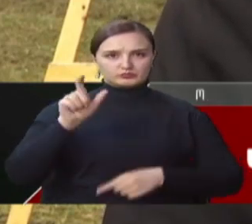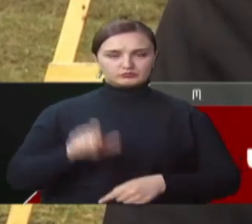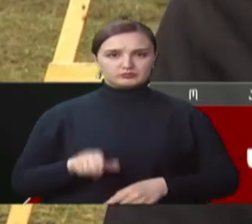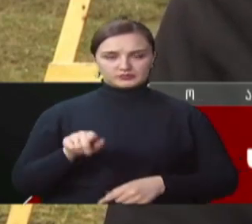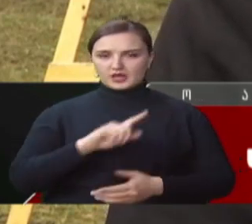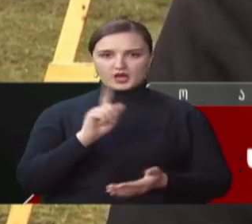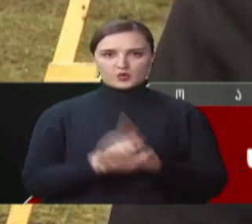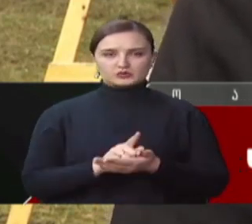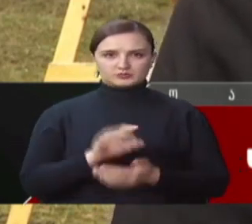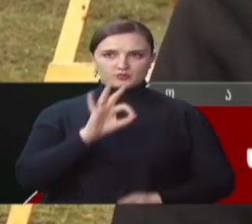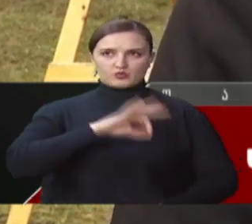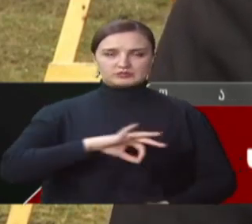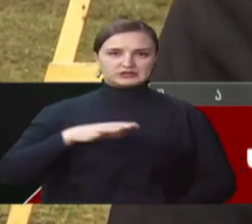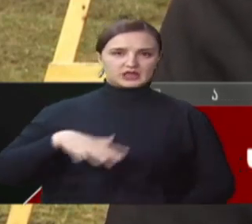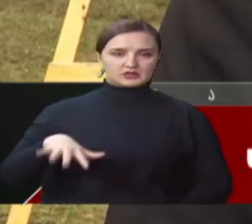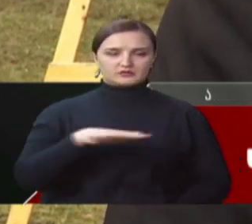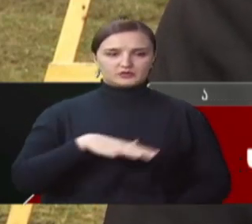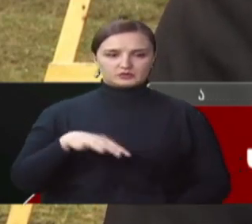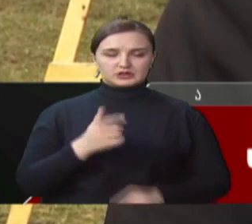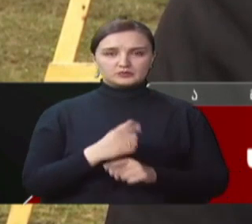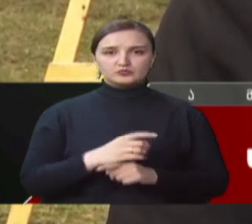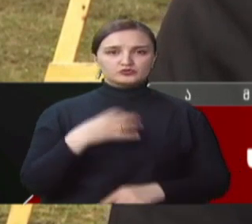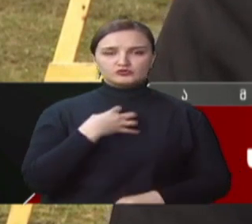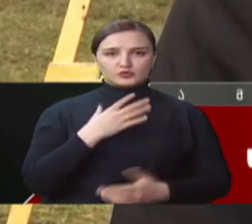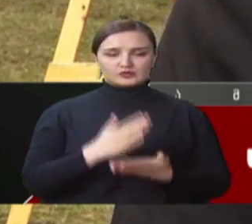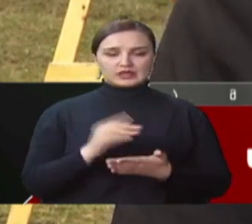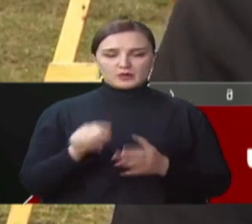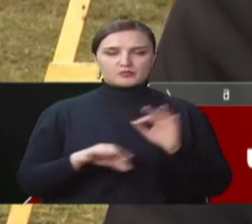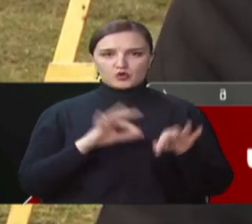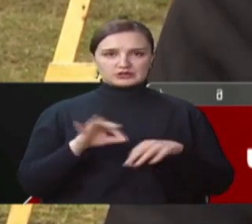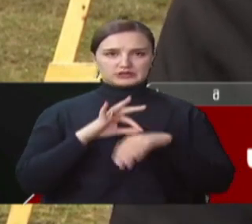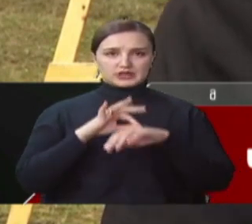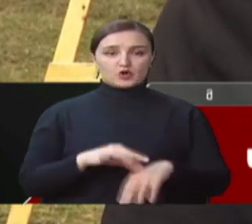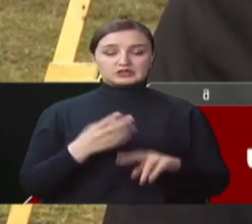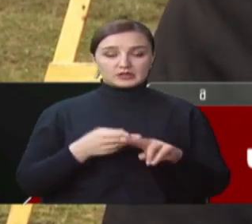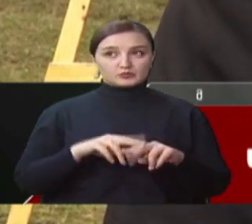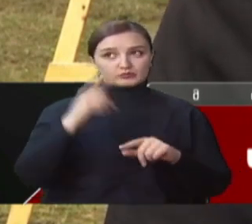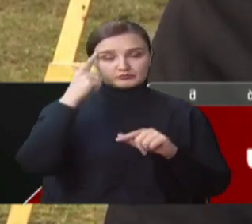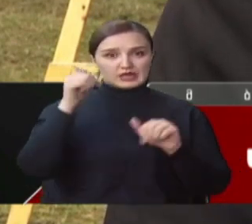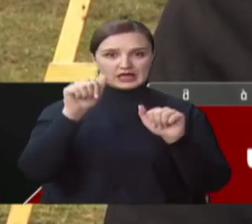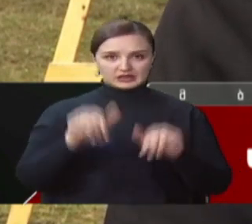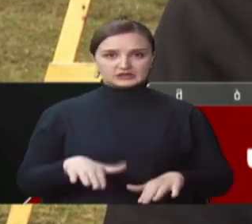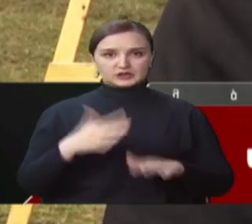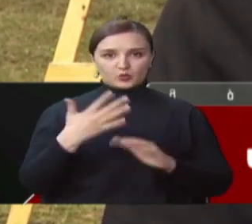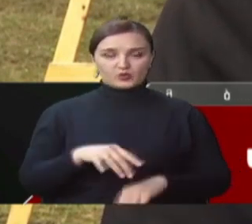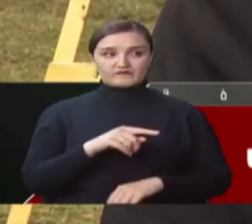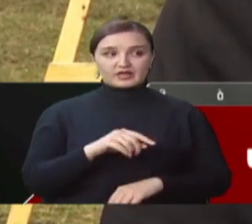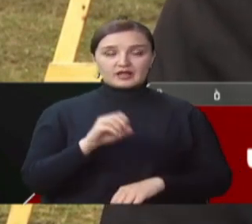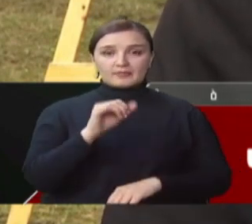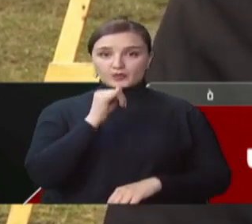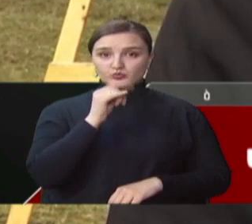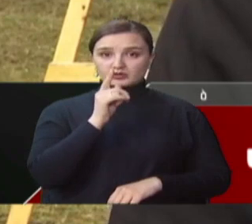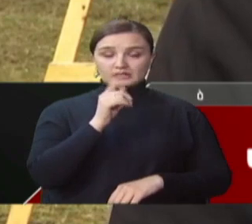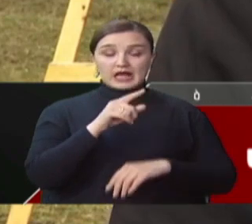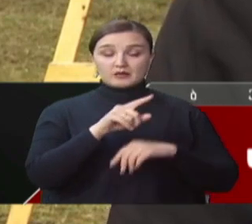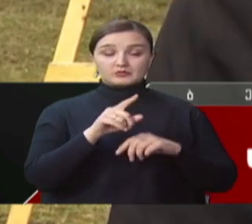აუცილებლად წაადგებიან ჩვენ სამშობლოს და ძალიან მნიშვნელოვანია სწორედ ამ პროექტის განხორციელება და ამიტომაც გადაწყდა უკვე აღმოსავლეთ საქართველოშიც აღნიშნული